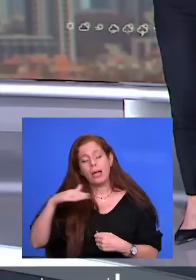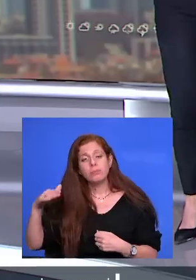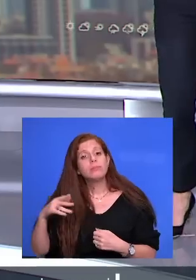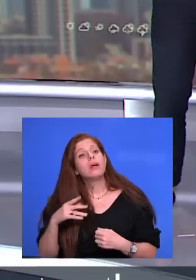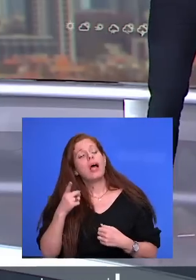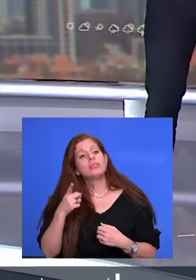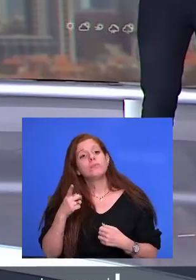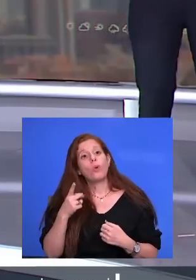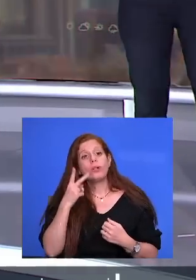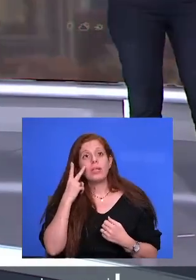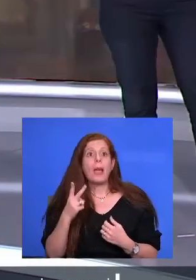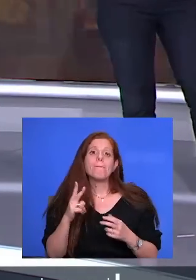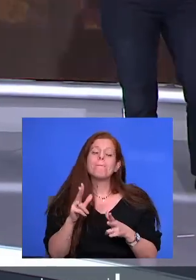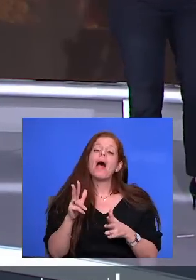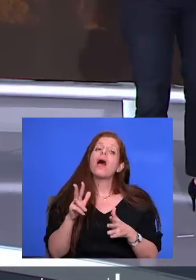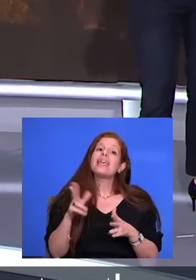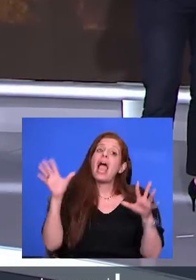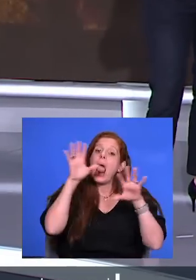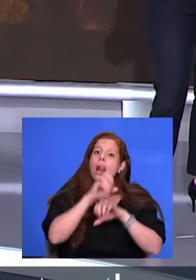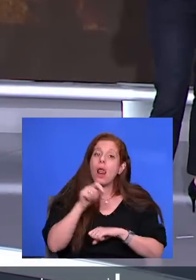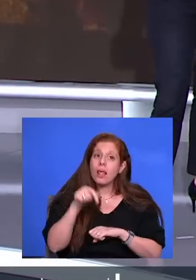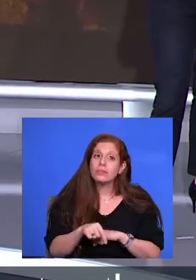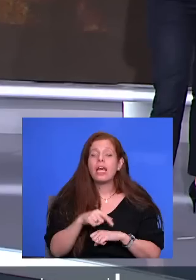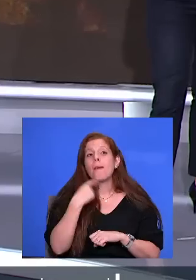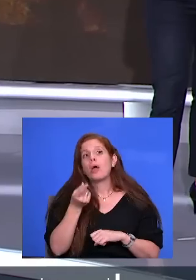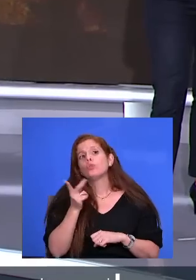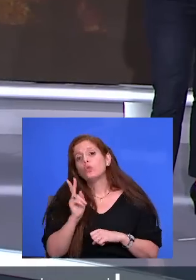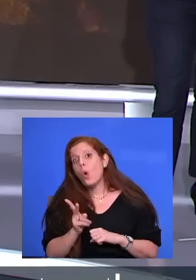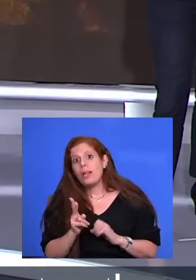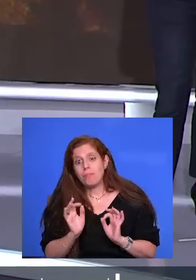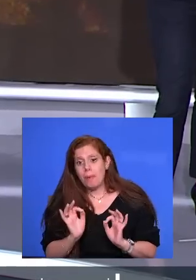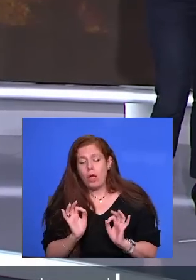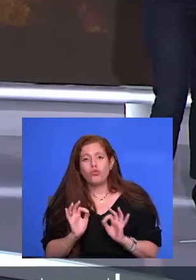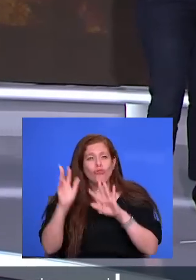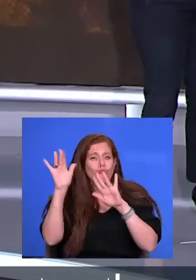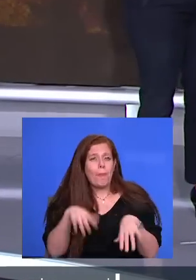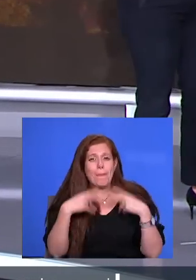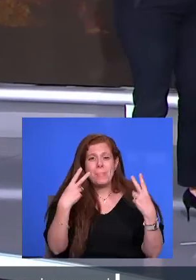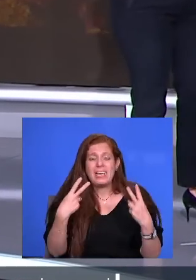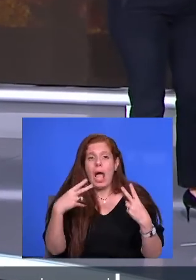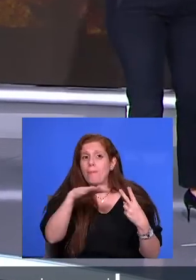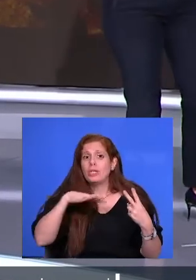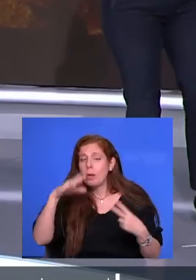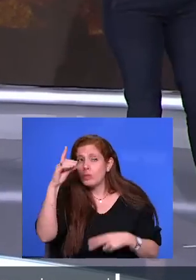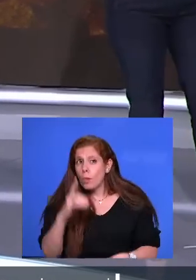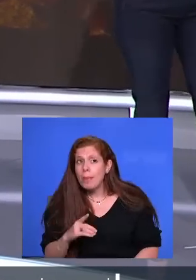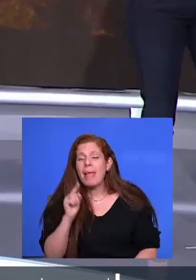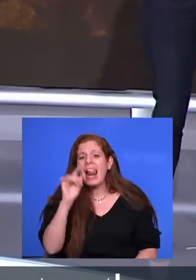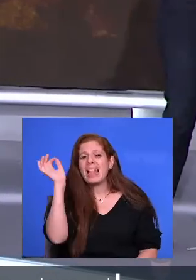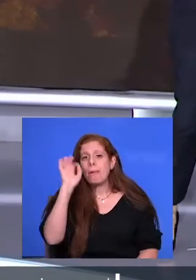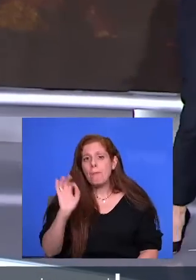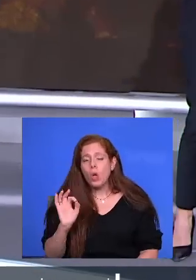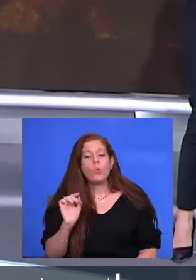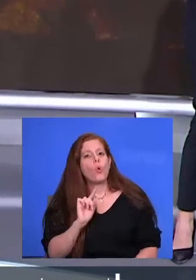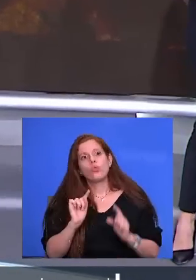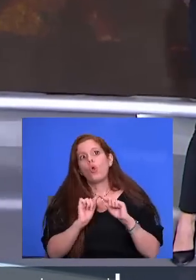נתחיל קודם כל עם מה שצפו לנו הלילה הזה. אמרנו, יכולים ככה אוטוטו לרדת גשמים בעיקר באזורים הדרומיים. אלה הטמפרטורות לא שונות